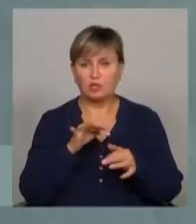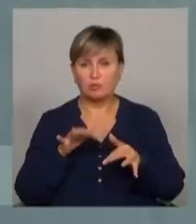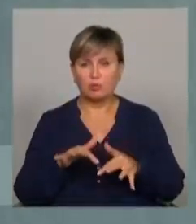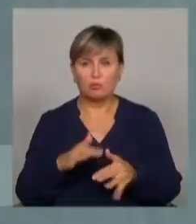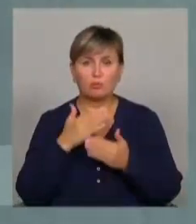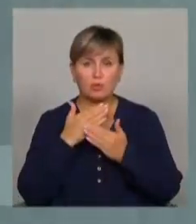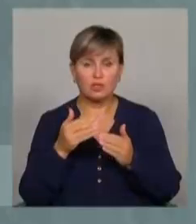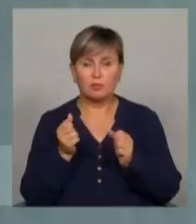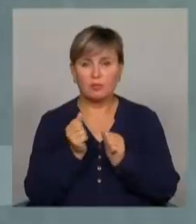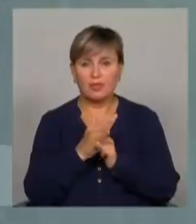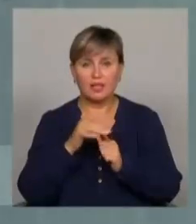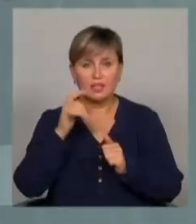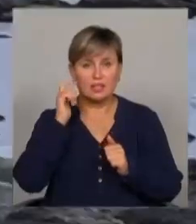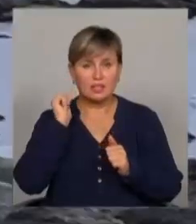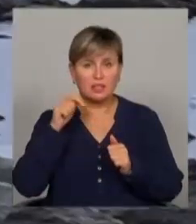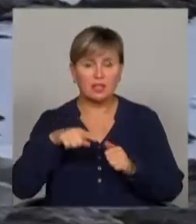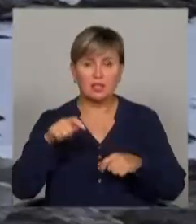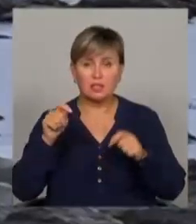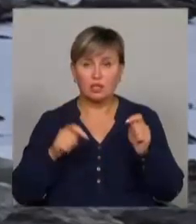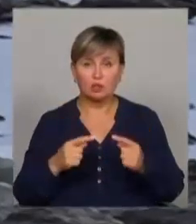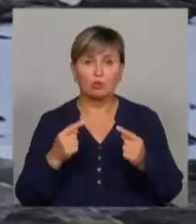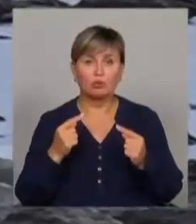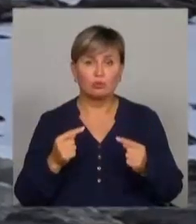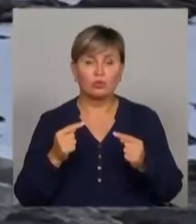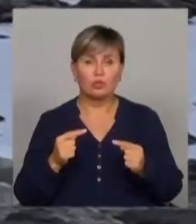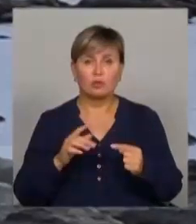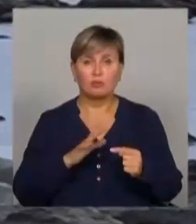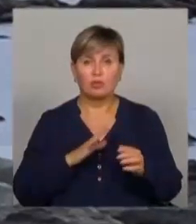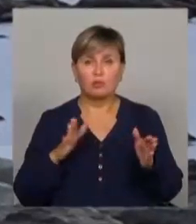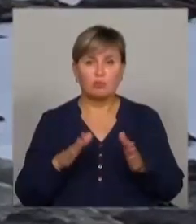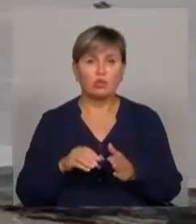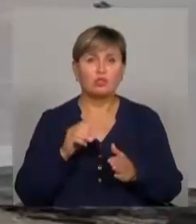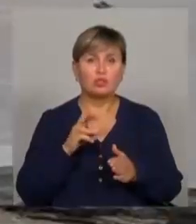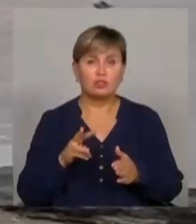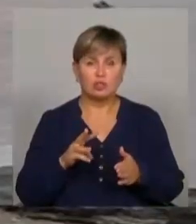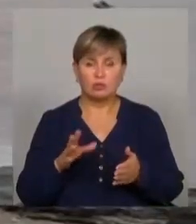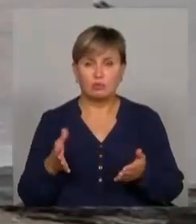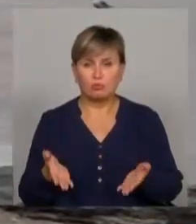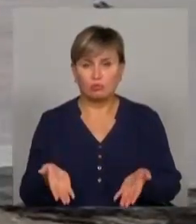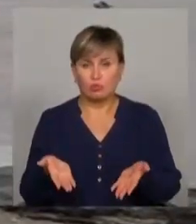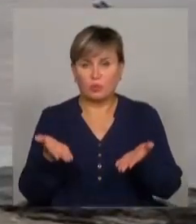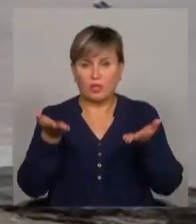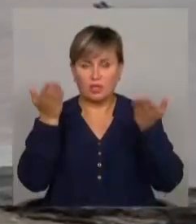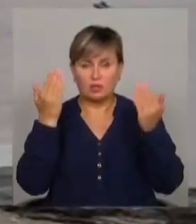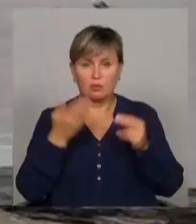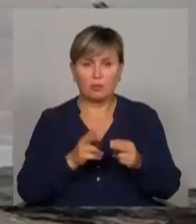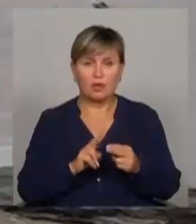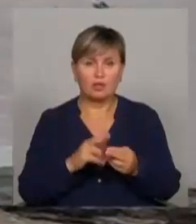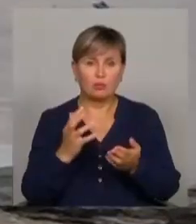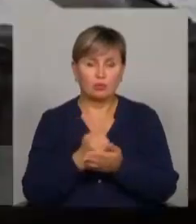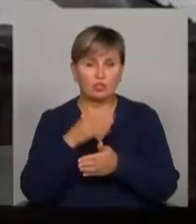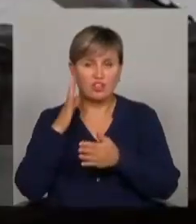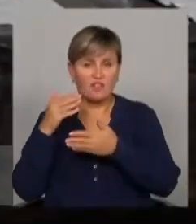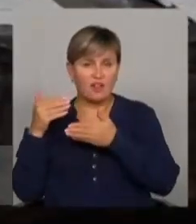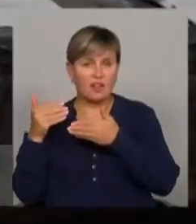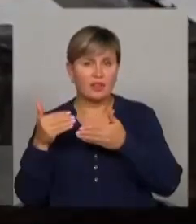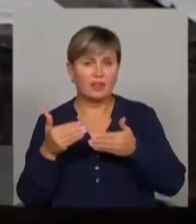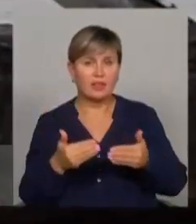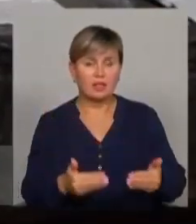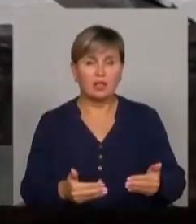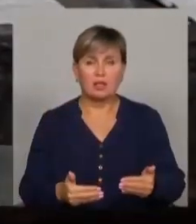последние 15 лет осадков в районе крупнейшего водоема выпало меньше, чем испарилось. Поэтому происходит обмеление воды, говорят